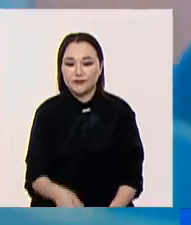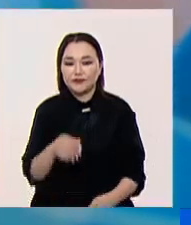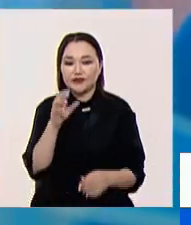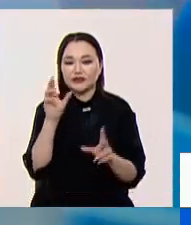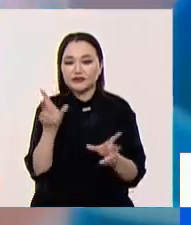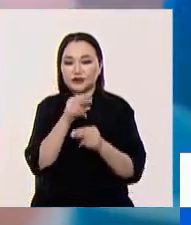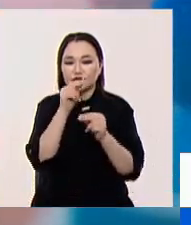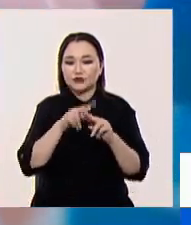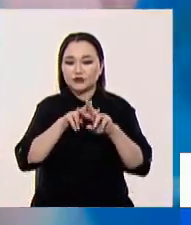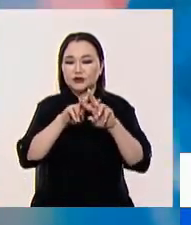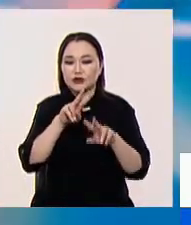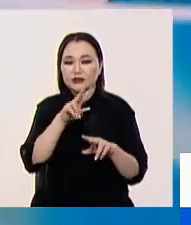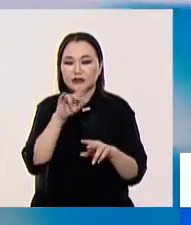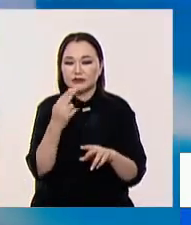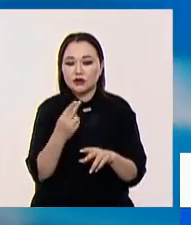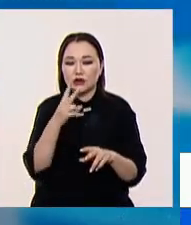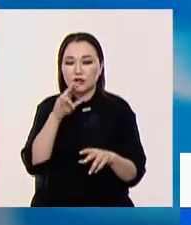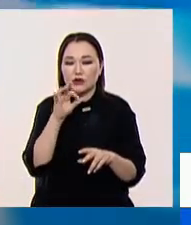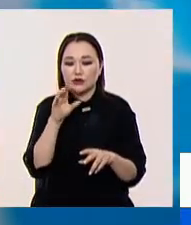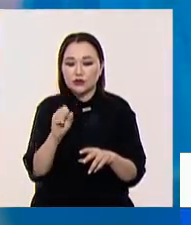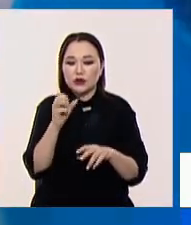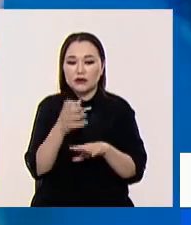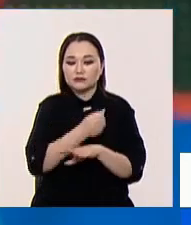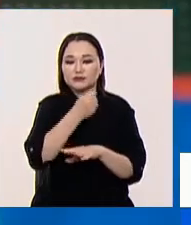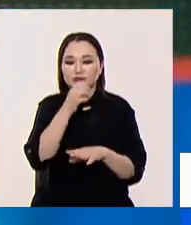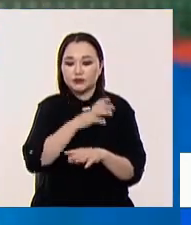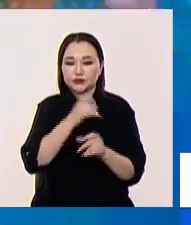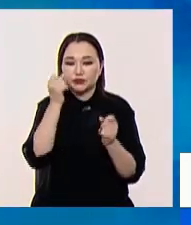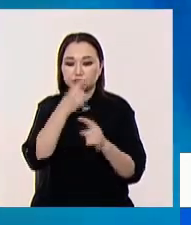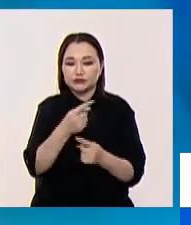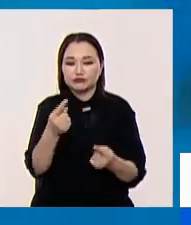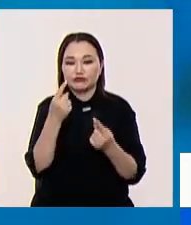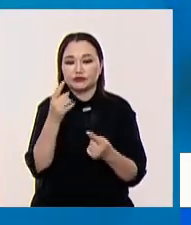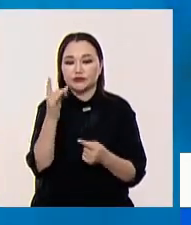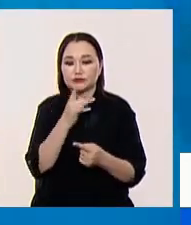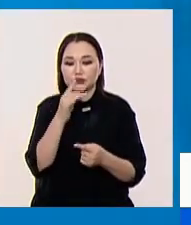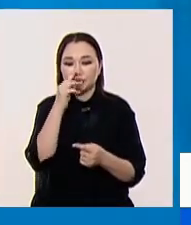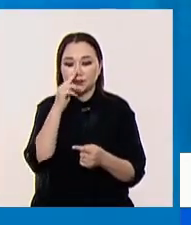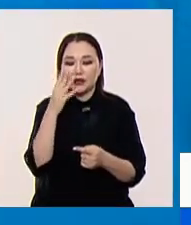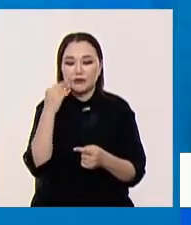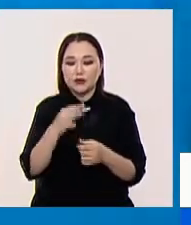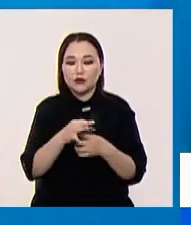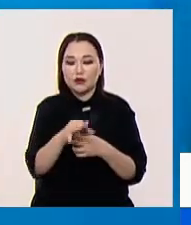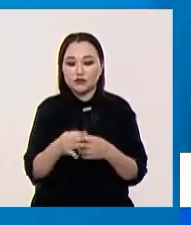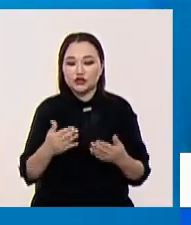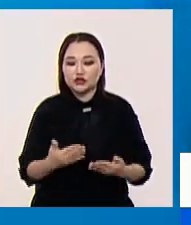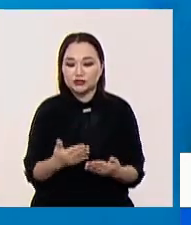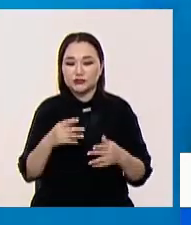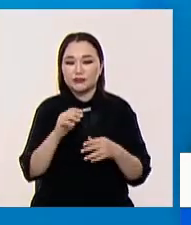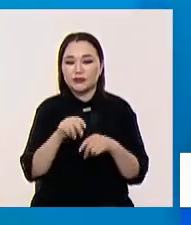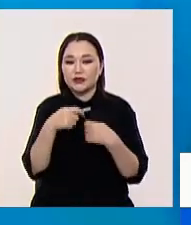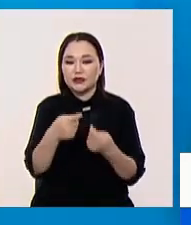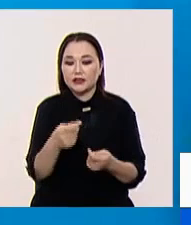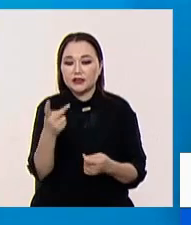Сәтті жұлдыз ұлттық лотереясының кезекті ұтыс иелері анықталды. Бұл жол қомақты ақшалай сыйлық Шымкент пен Алматы облысының тұрғынына бұйырды.